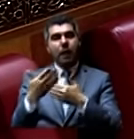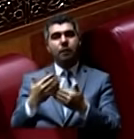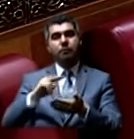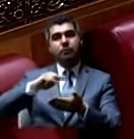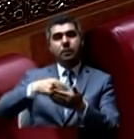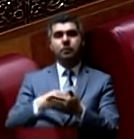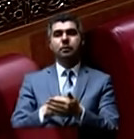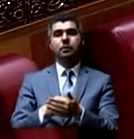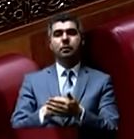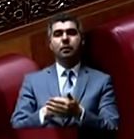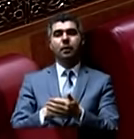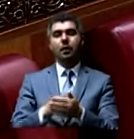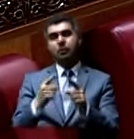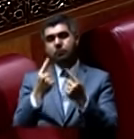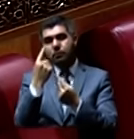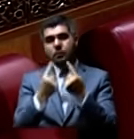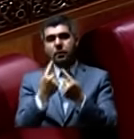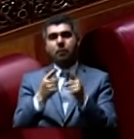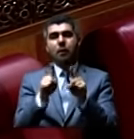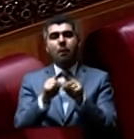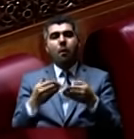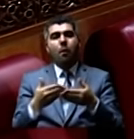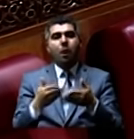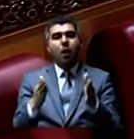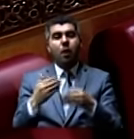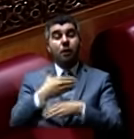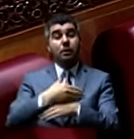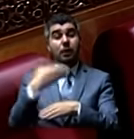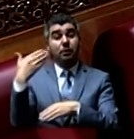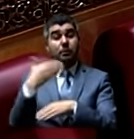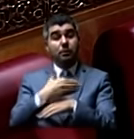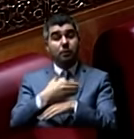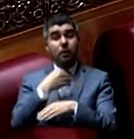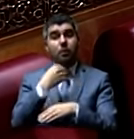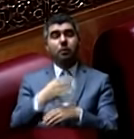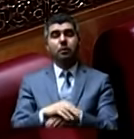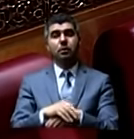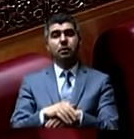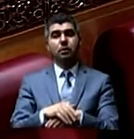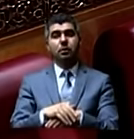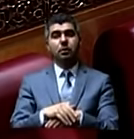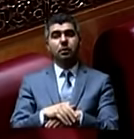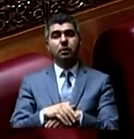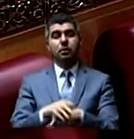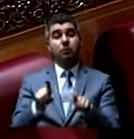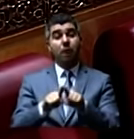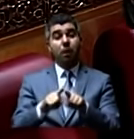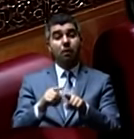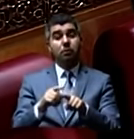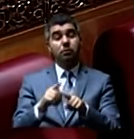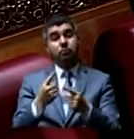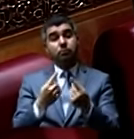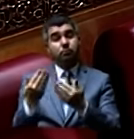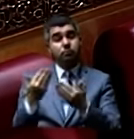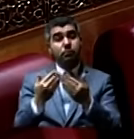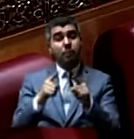كنت انا رايي يمكن لنا نوصلوا الى الاجواء المفتوحه بيننا وبين الجزائر، لان الطلب متزايد من جهتنا ومن جهته، انه ما يسمى بانه ما نحدوش العدد